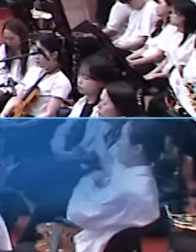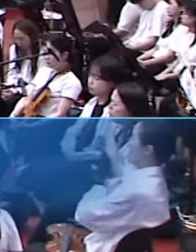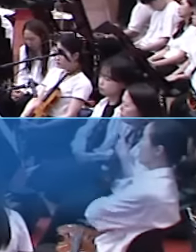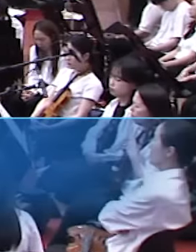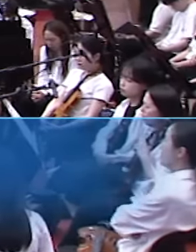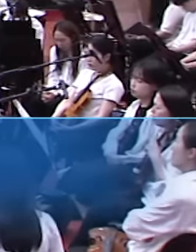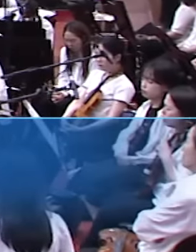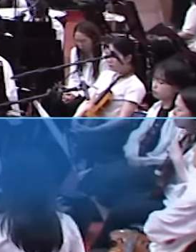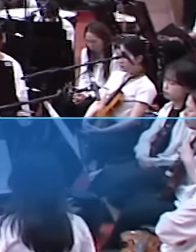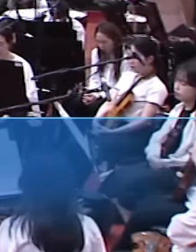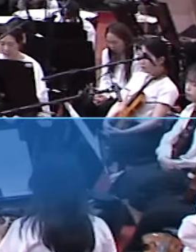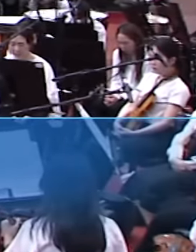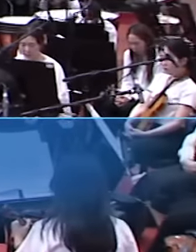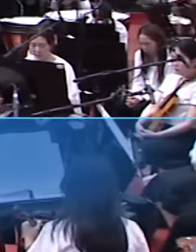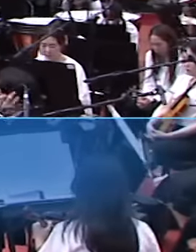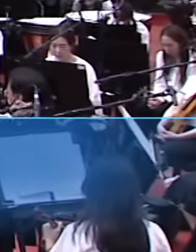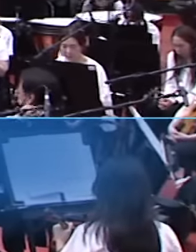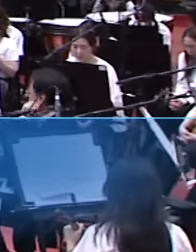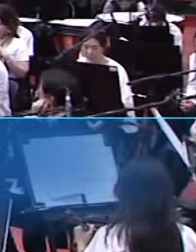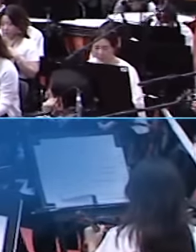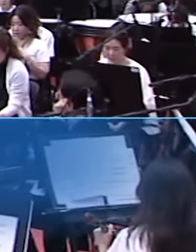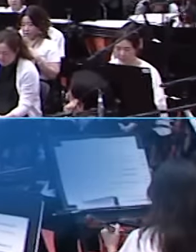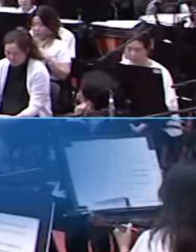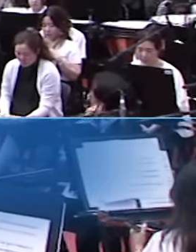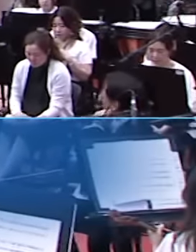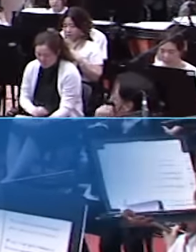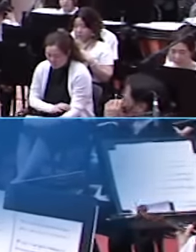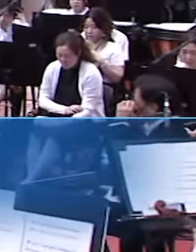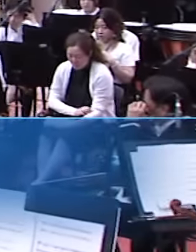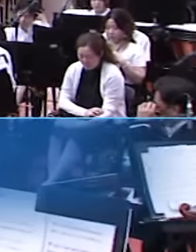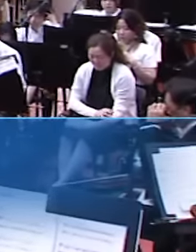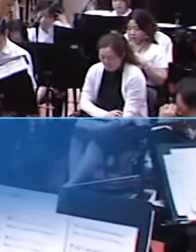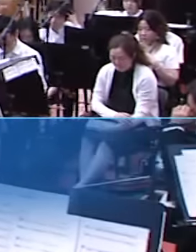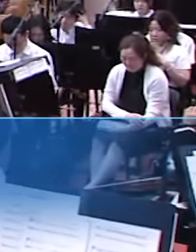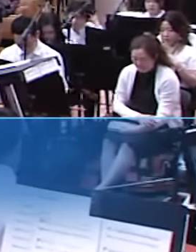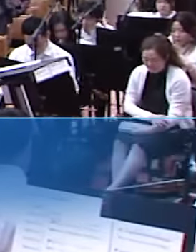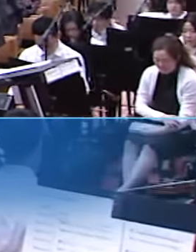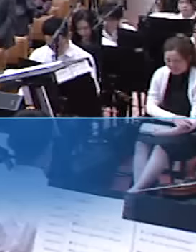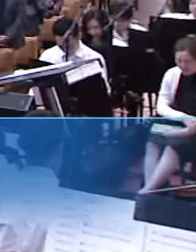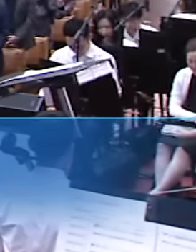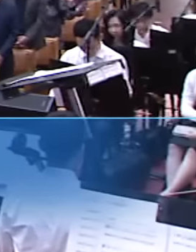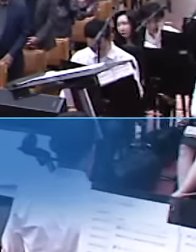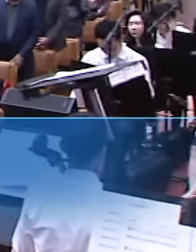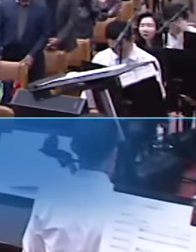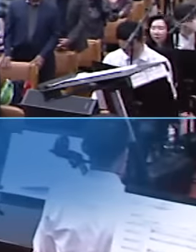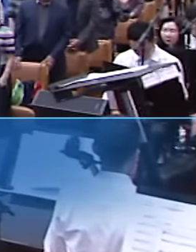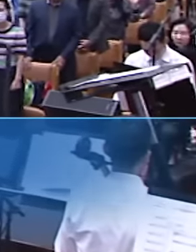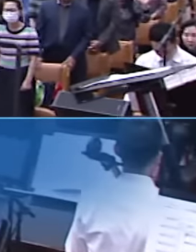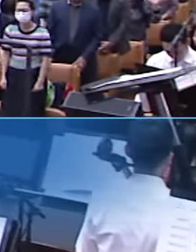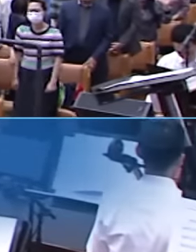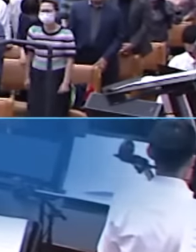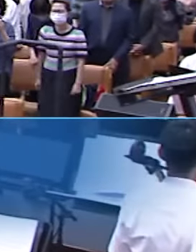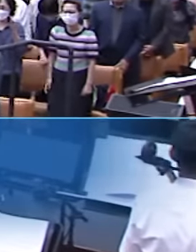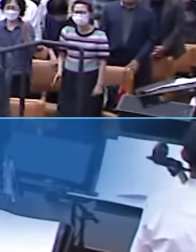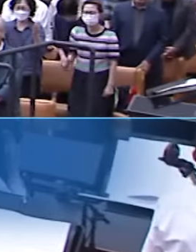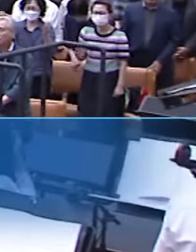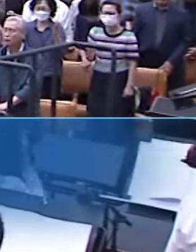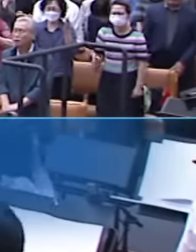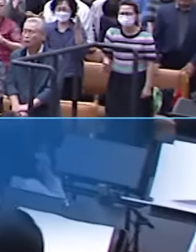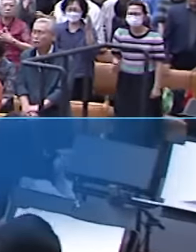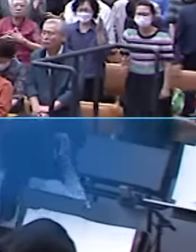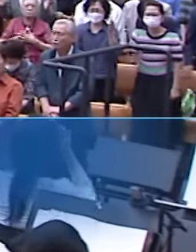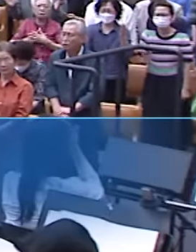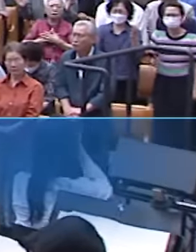구대에서 주님만 붙잡고 믿음으로 승리하게 하여 주옵소서. 오, 주님만 의지하고 주님만 바라봅니다. 주님만 의지하고 주님만